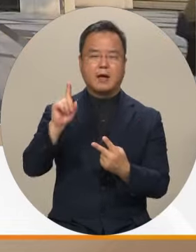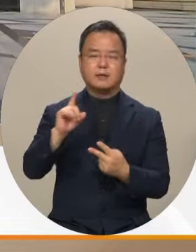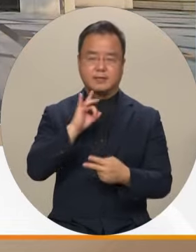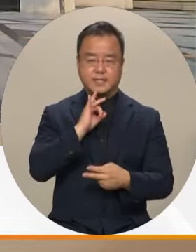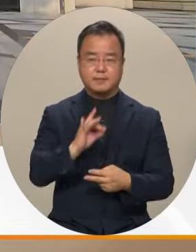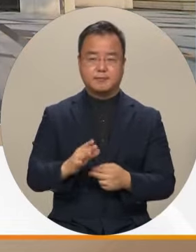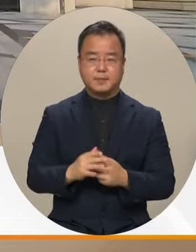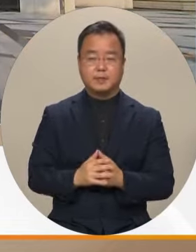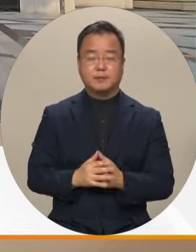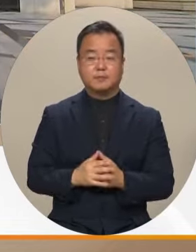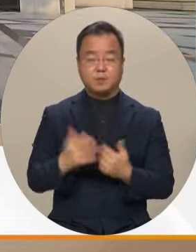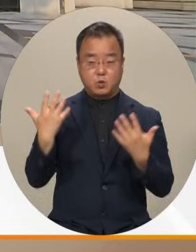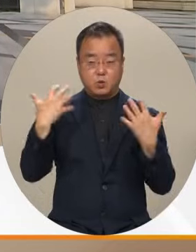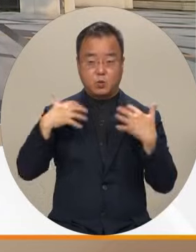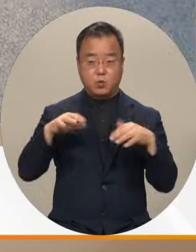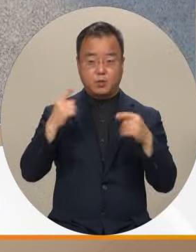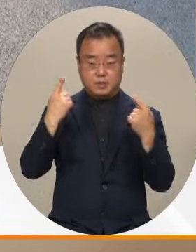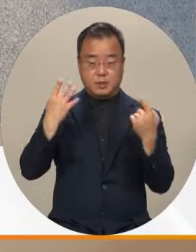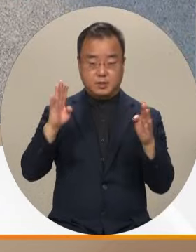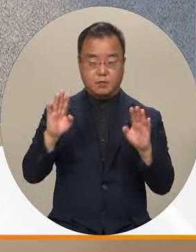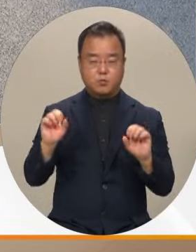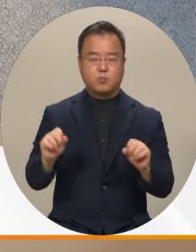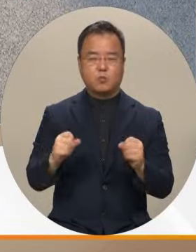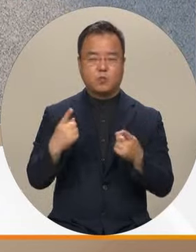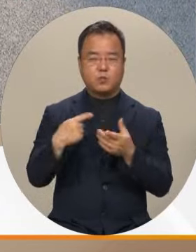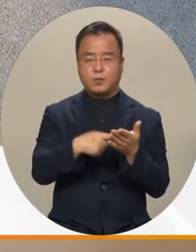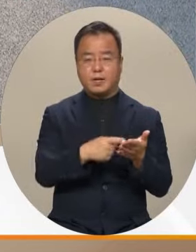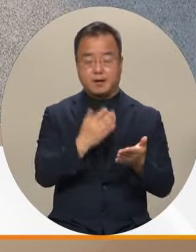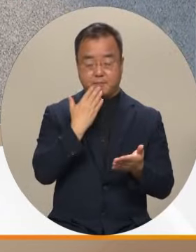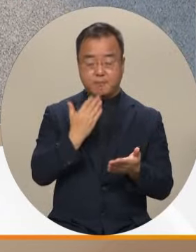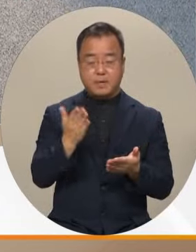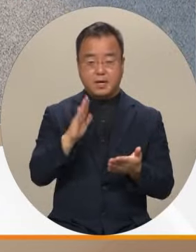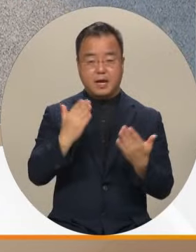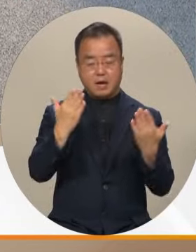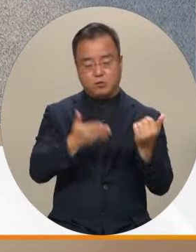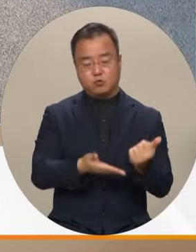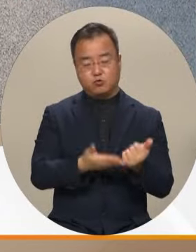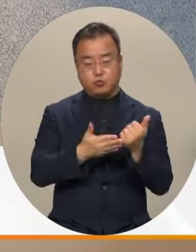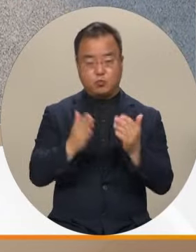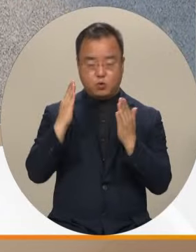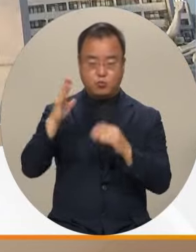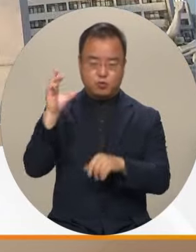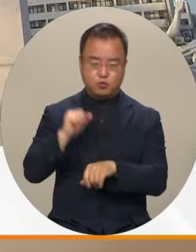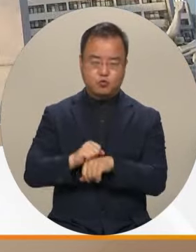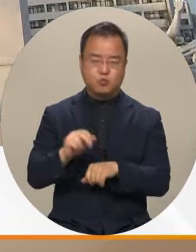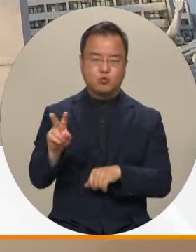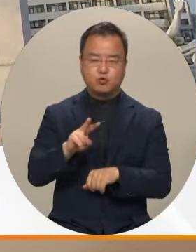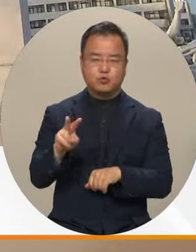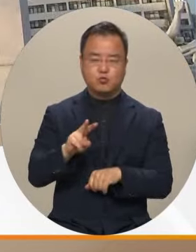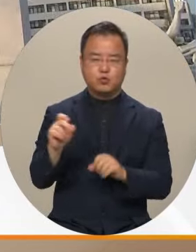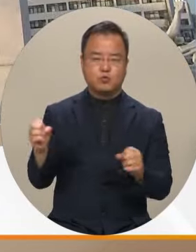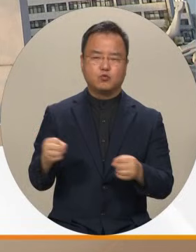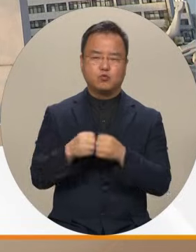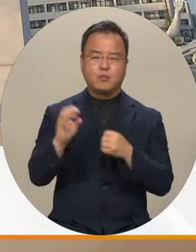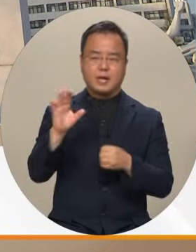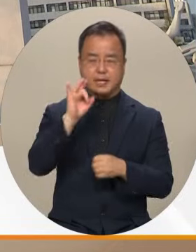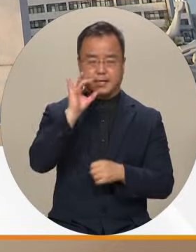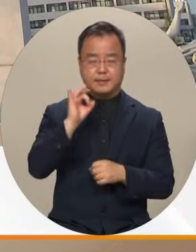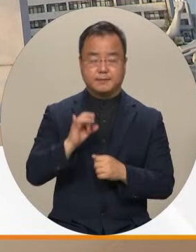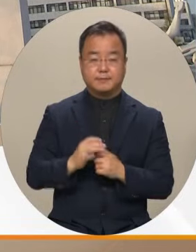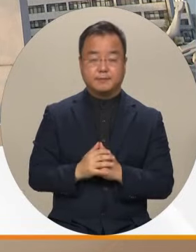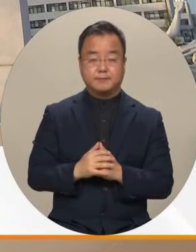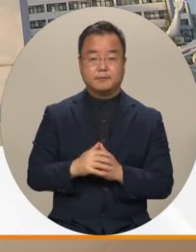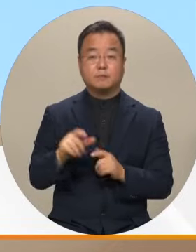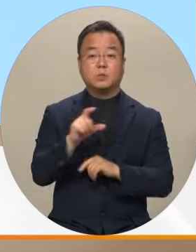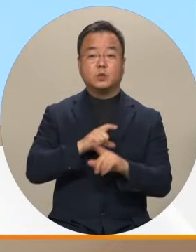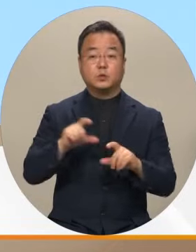가능합니다 고려대도 복수 지원은 가능하지만 학교 추천과 학업 무수 전형 간에는 중복 지원이 불가능합니다 어